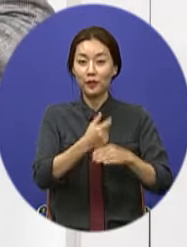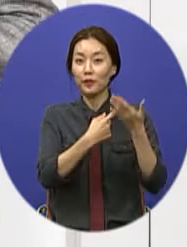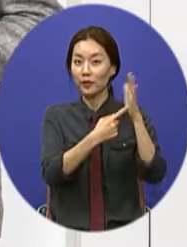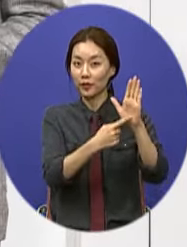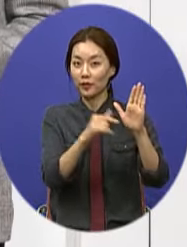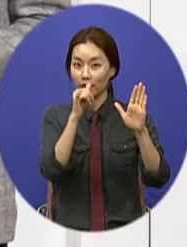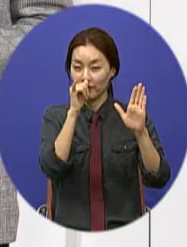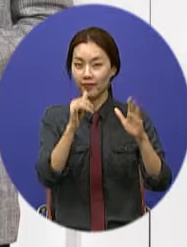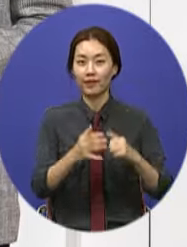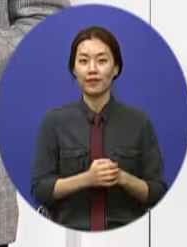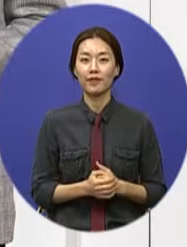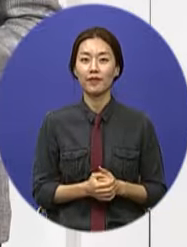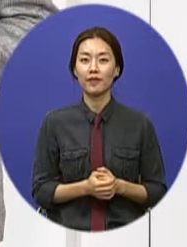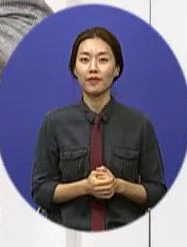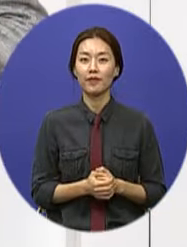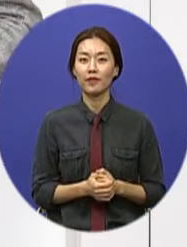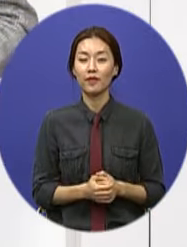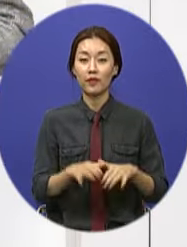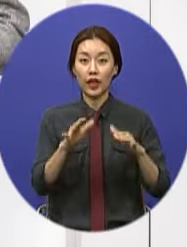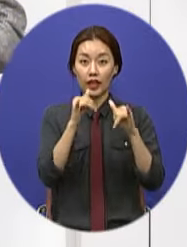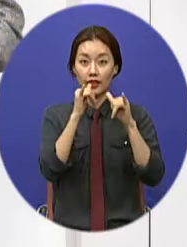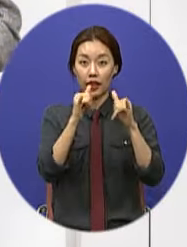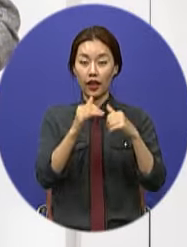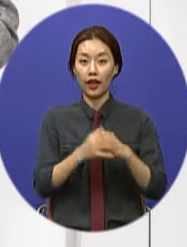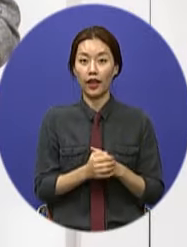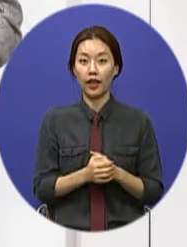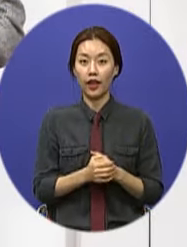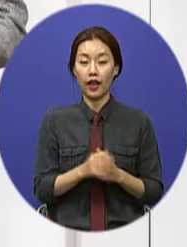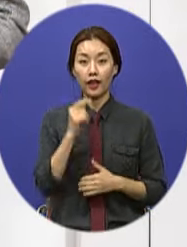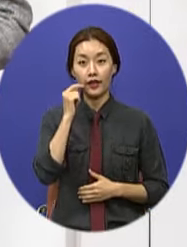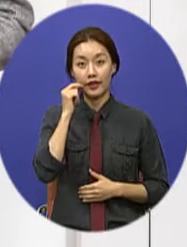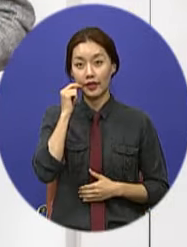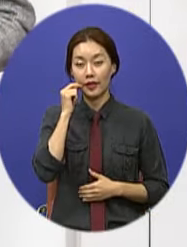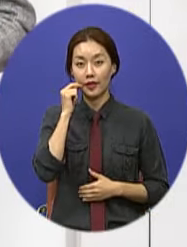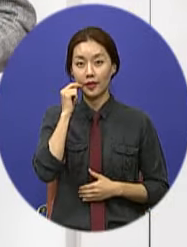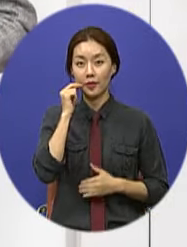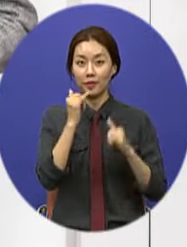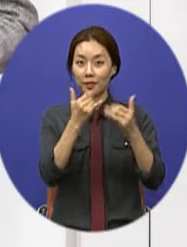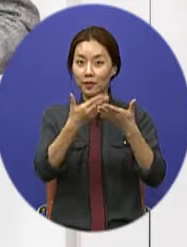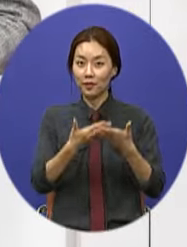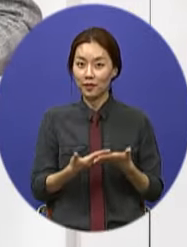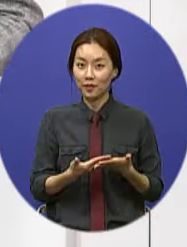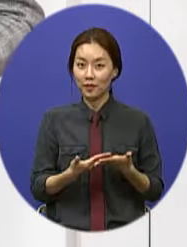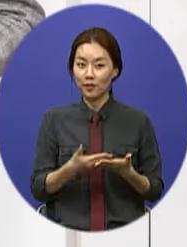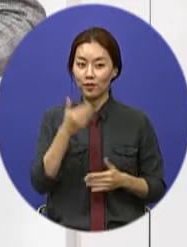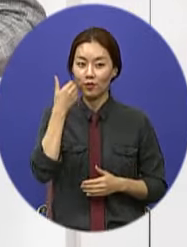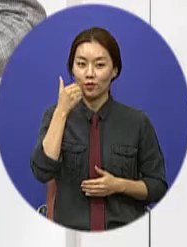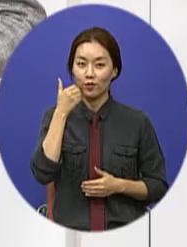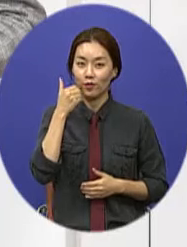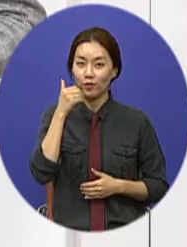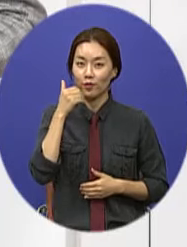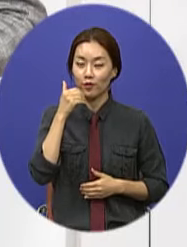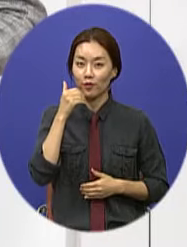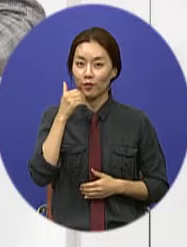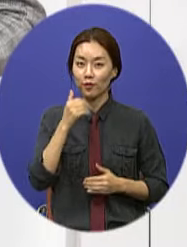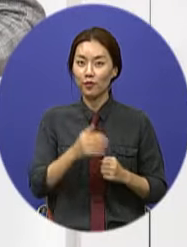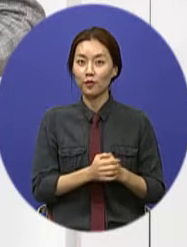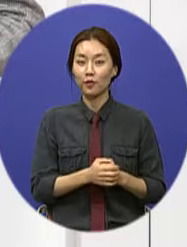발표를 하도록 하겠습니다. 네, 먼저 인기상 받으실 분은요. 오늘의